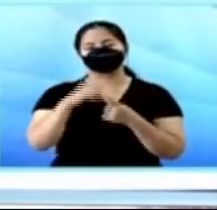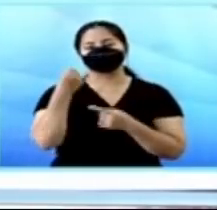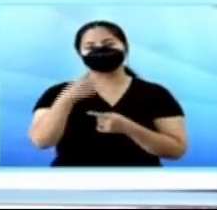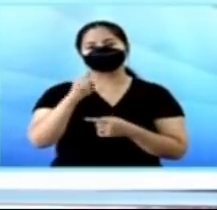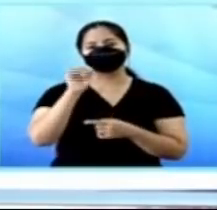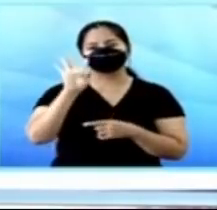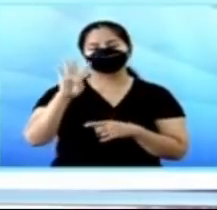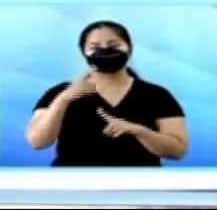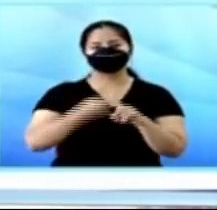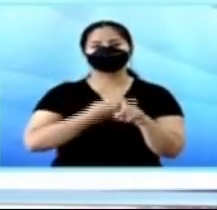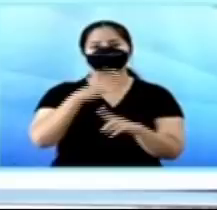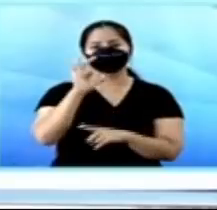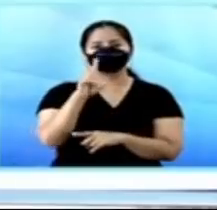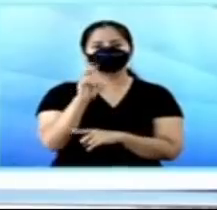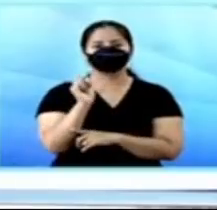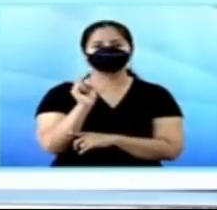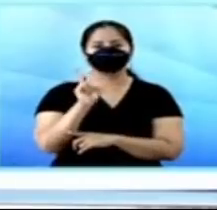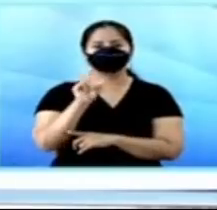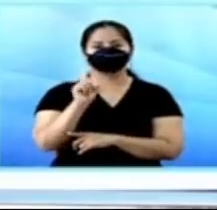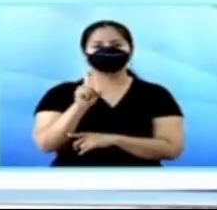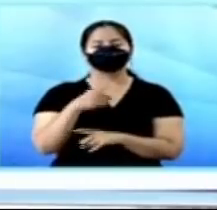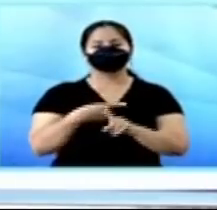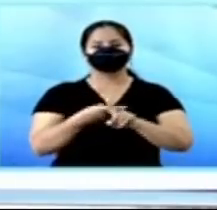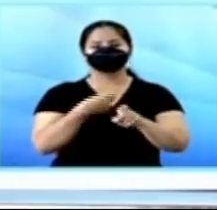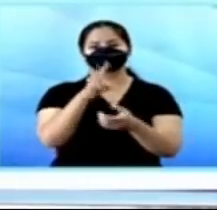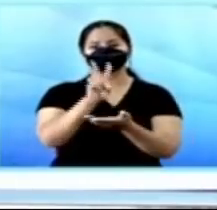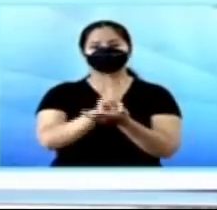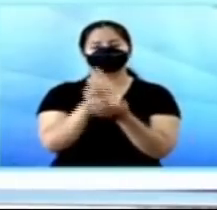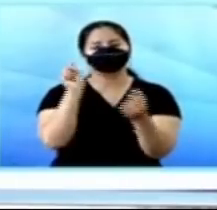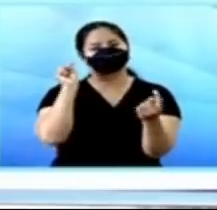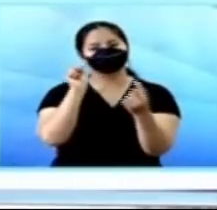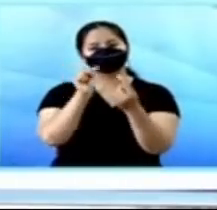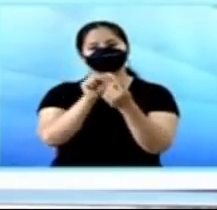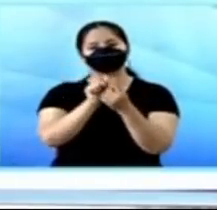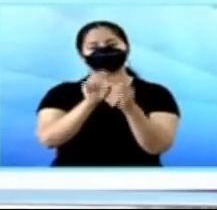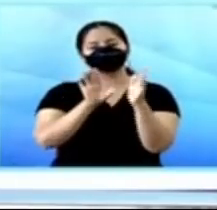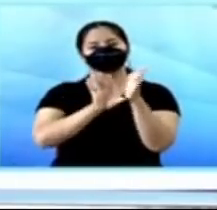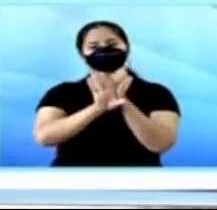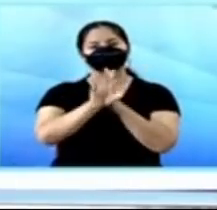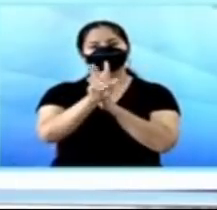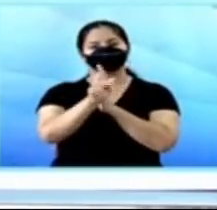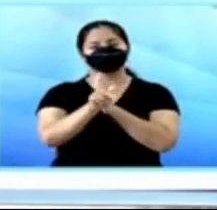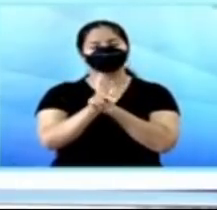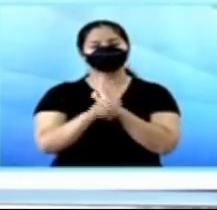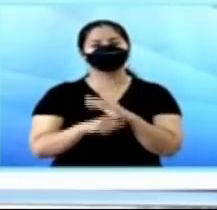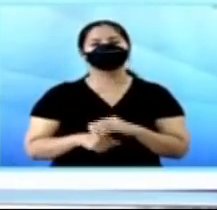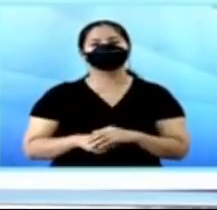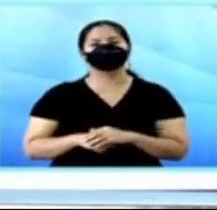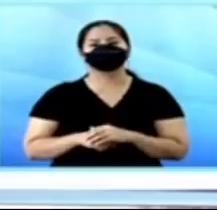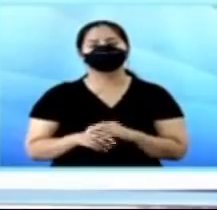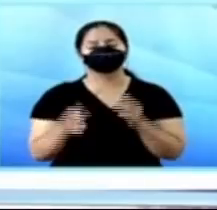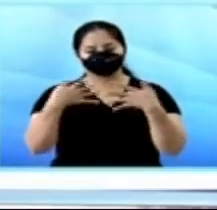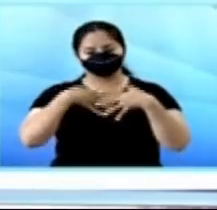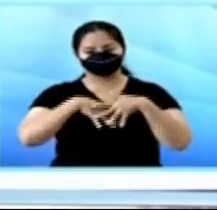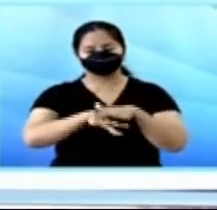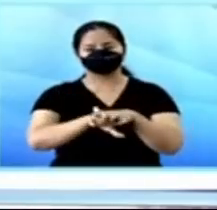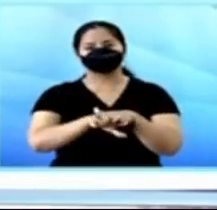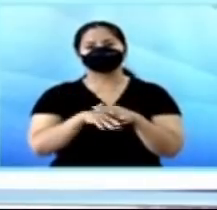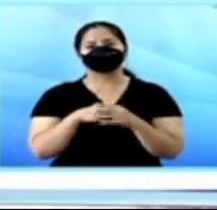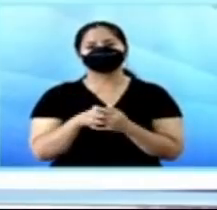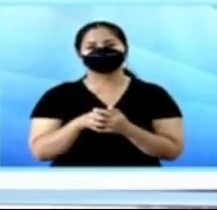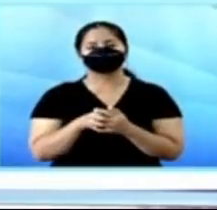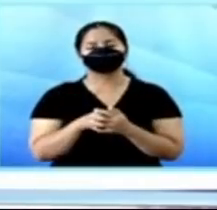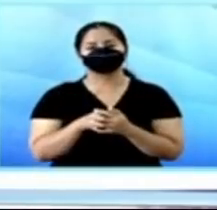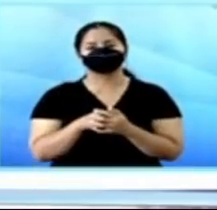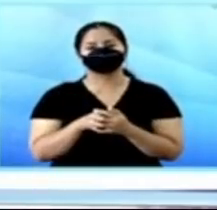ปี2021ได้เดินทางจากนครหลวงเวียงจันทน์ไปฮอดแขวงเสียงขวางนะแล้วก็เข้าร่วมง